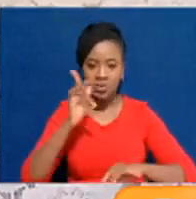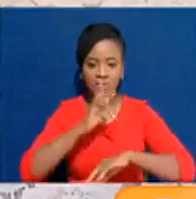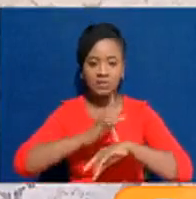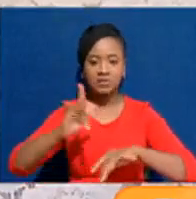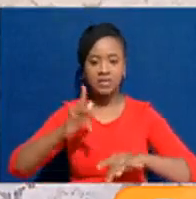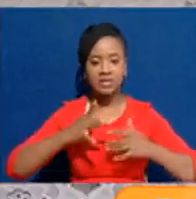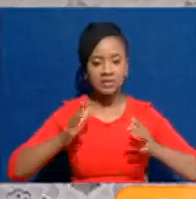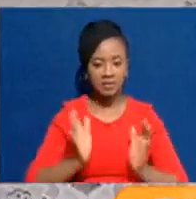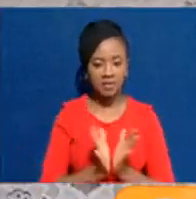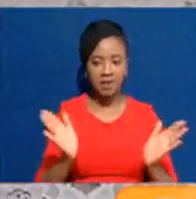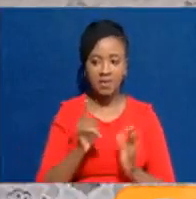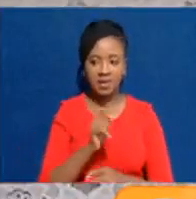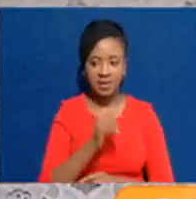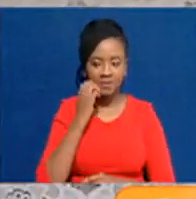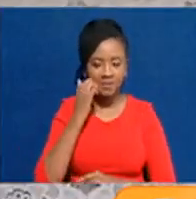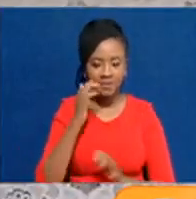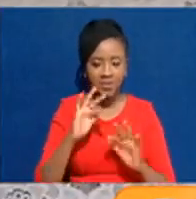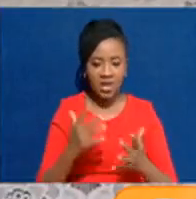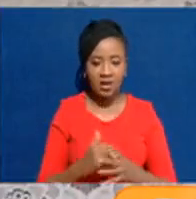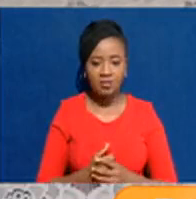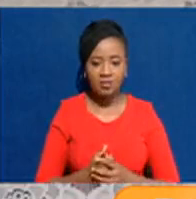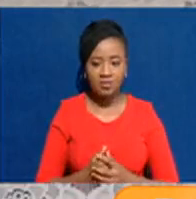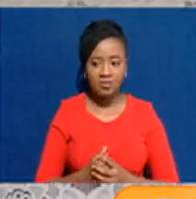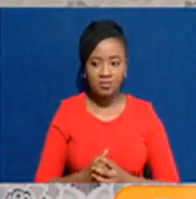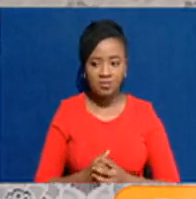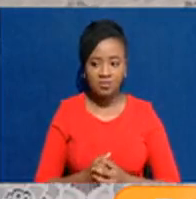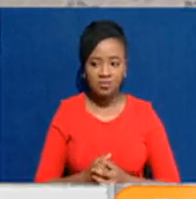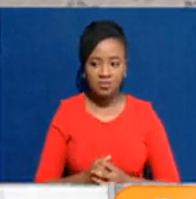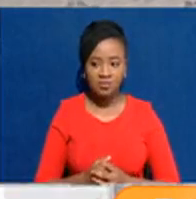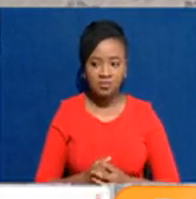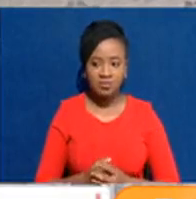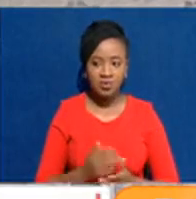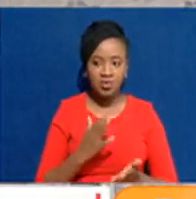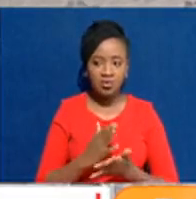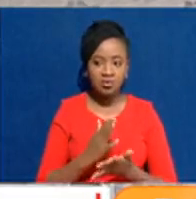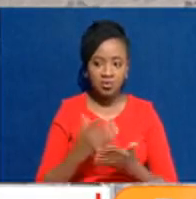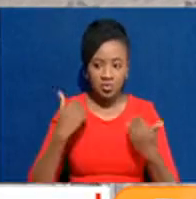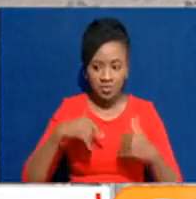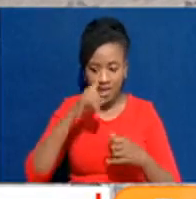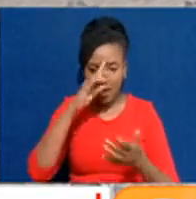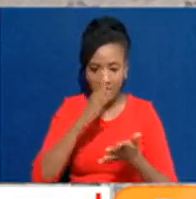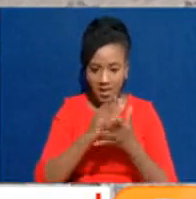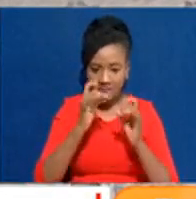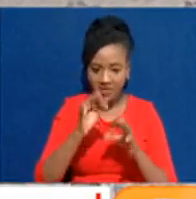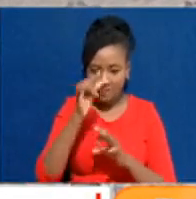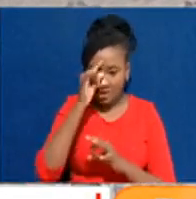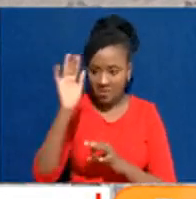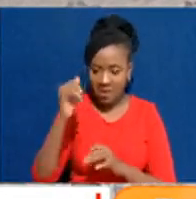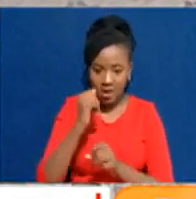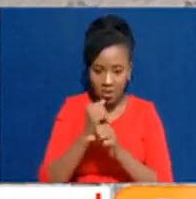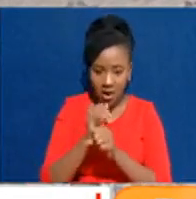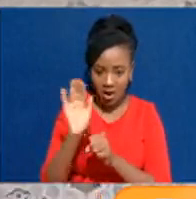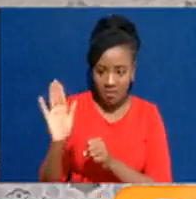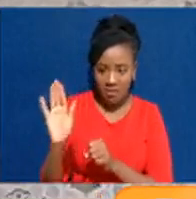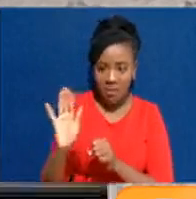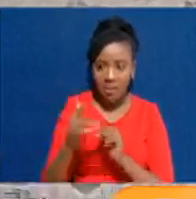na ugonjwa huo. So first John, anyone addressing these issues, because mimi na believe government plays its part. Like